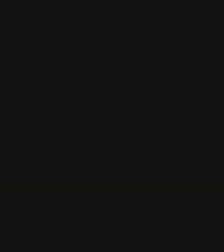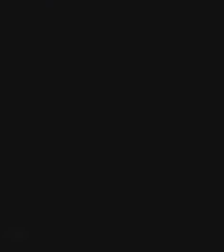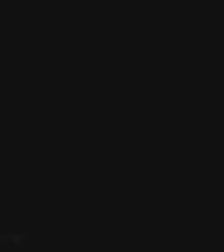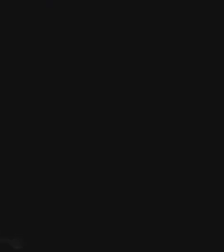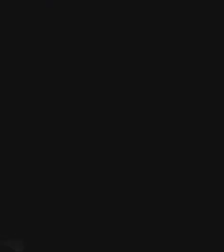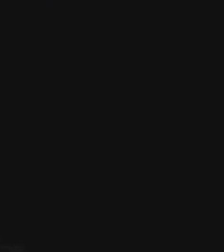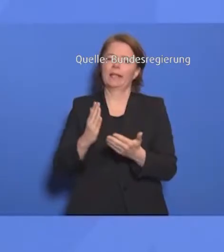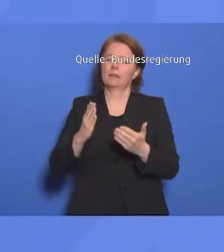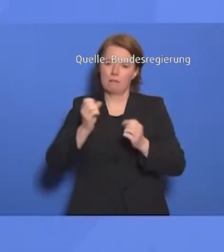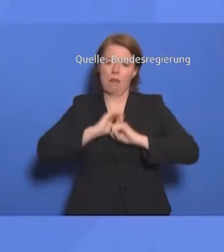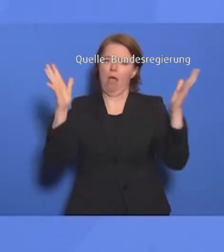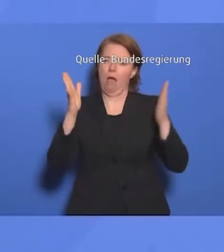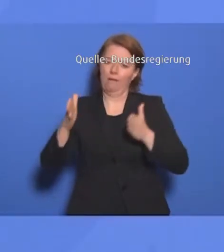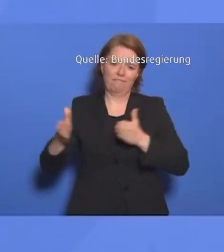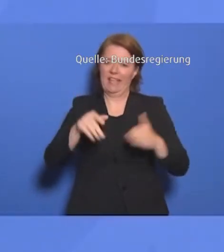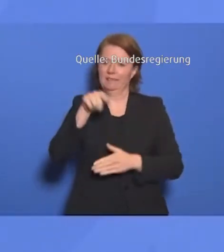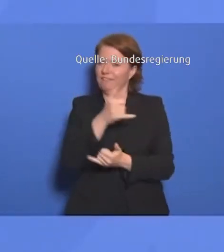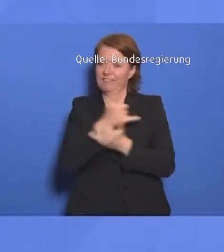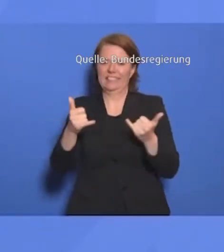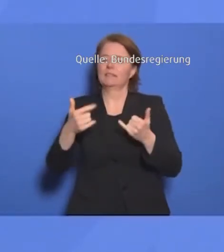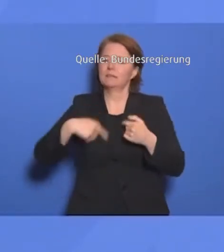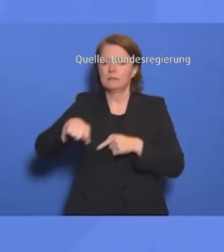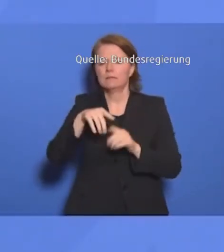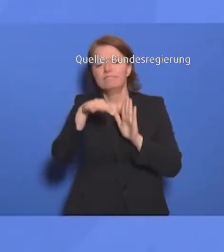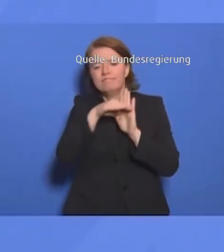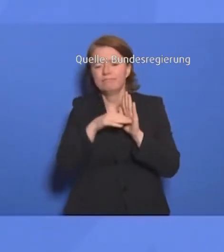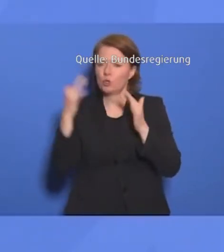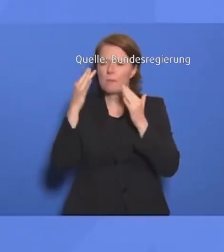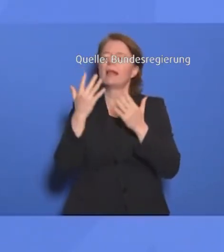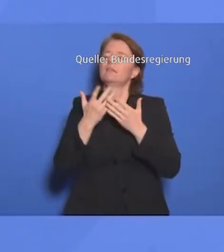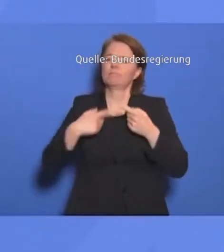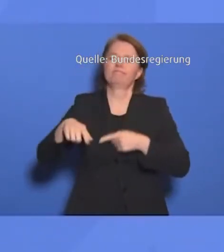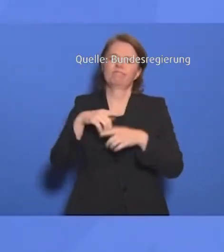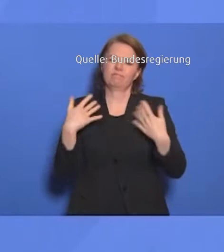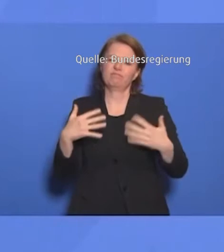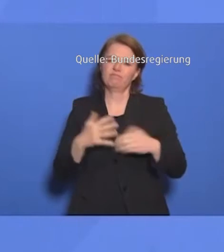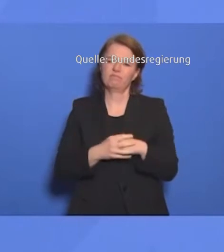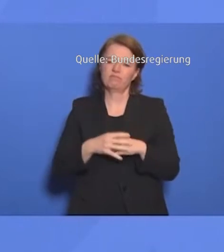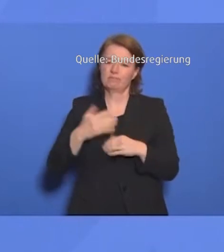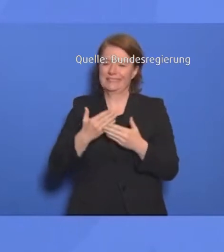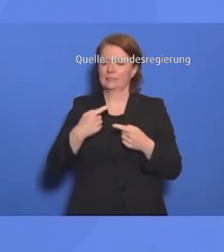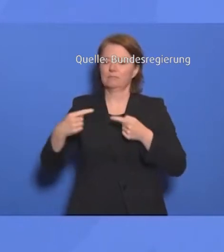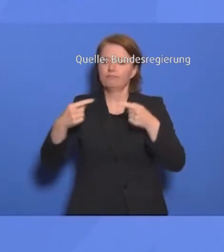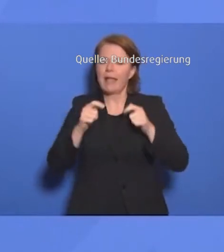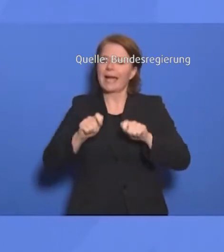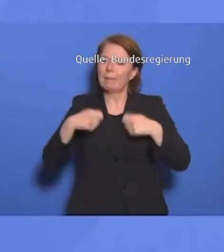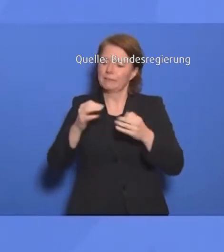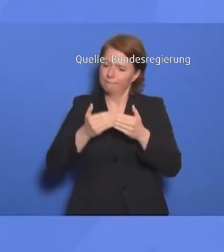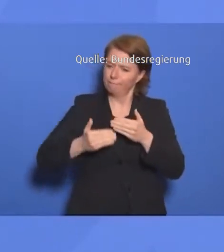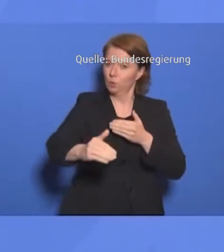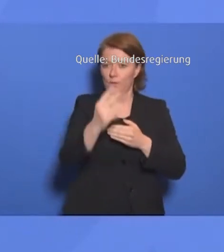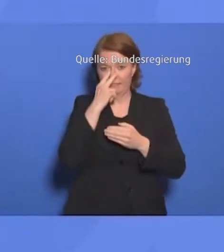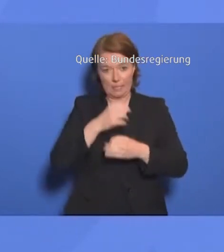Sorgen. Jetzt ist die Zeit, um der Gefahr, die in diesem mutierten Virus steckt, vorzubeugen. Es geht also um